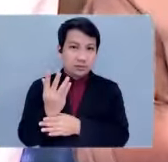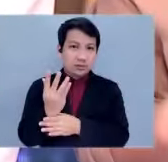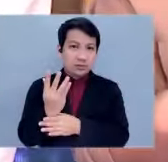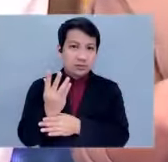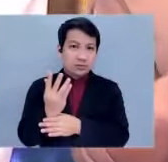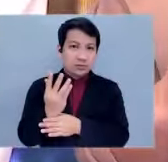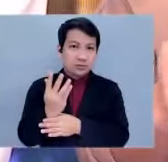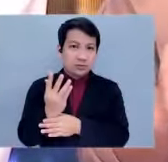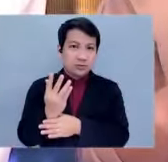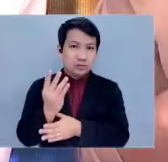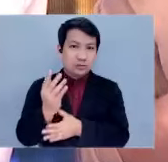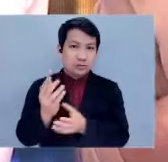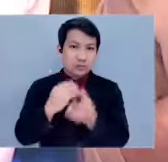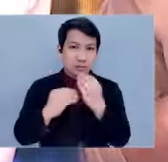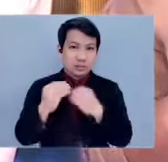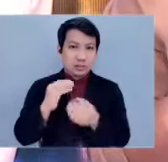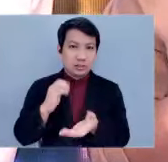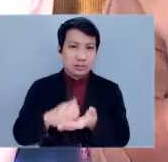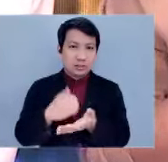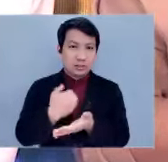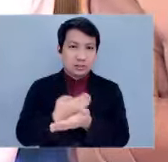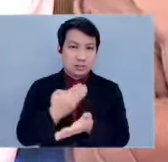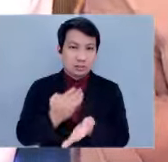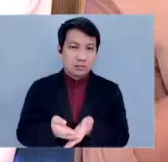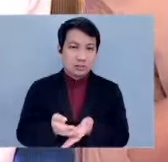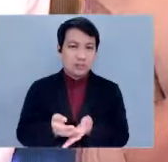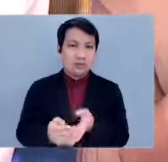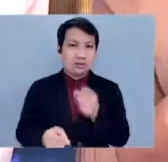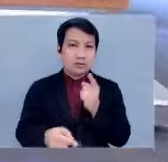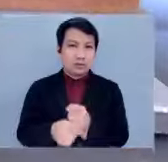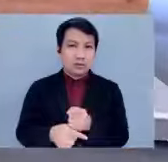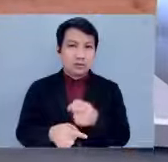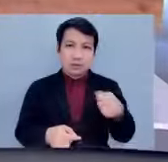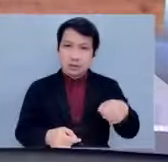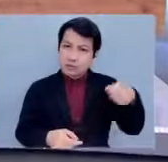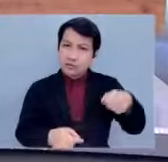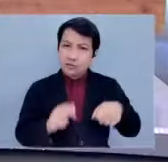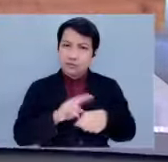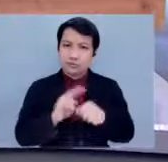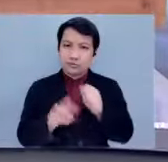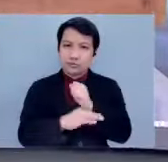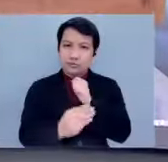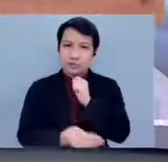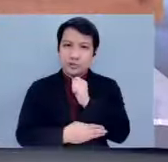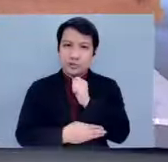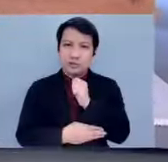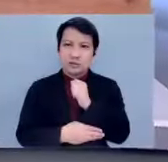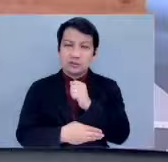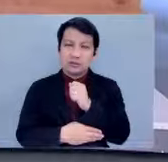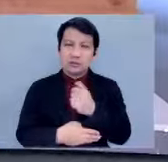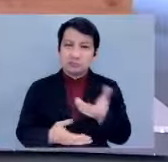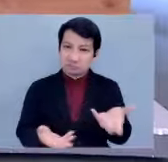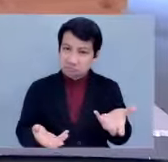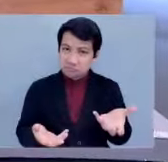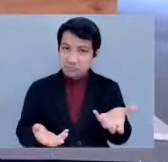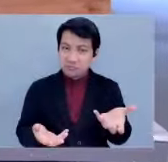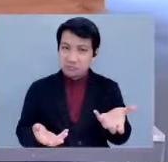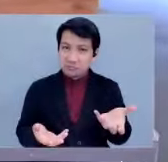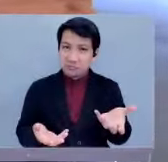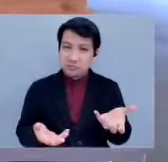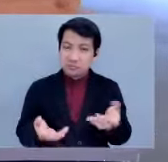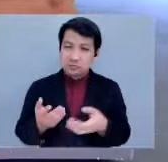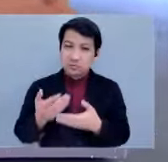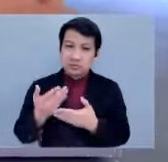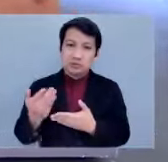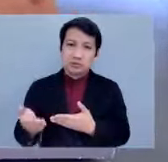at magkokonsumo ng bag. Yes! Kayo ba, anong ginagamit niyo? Nagpa-paper bag ba kayo? Kayo, pag kayo ay mamimili? Ay, madala